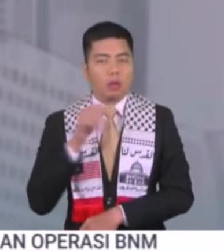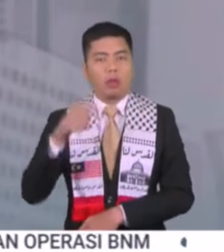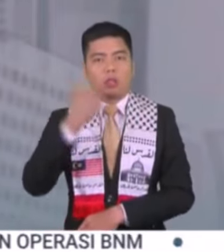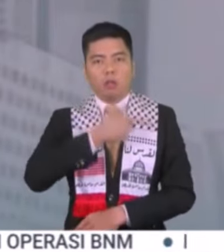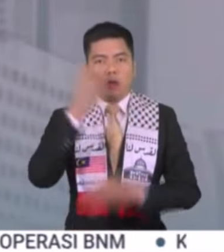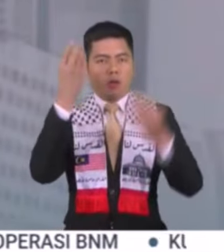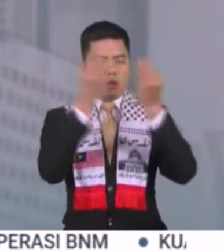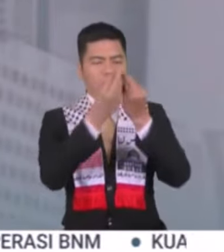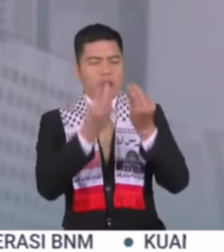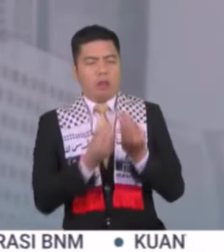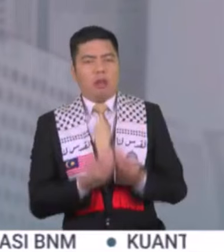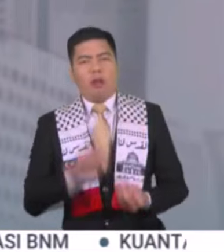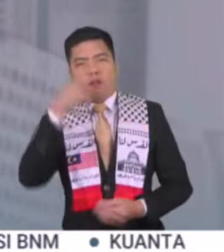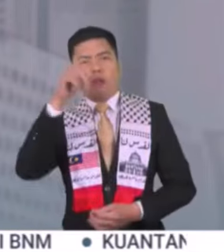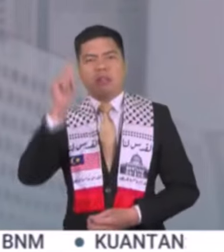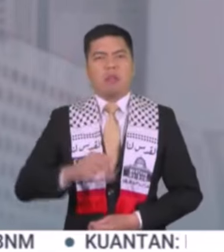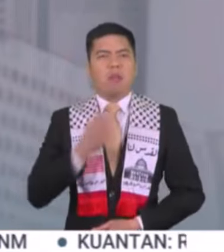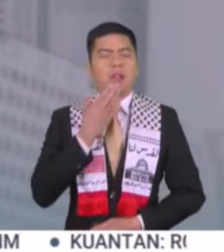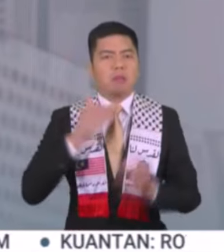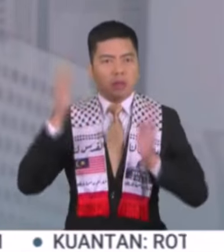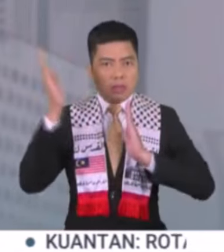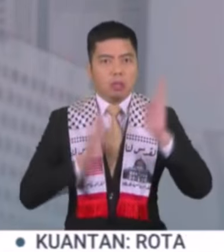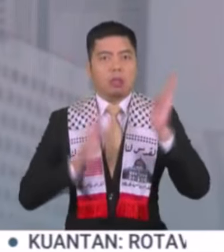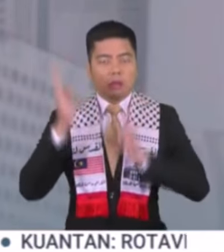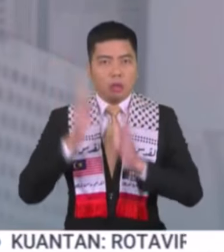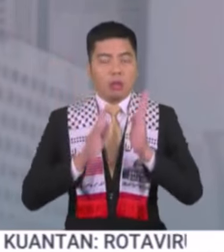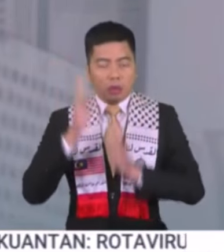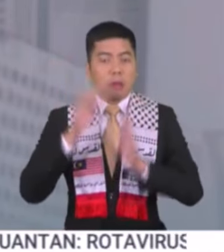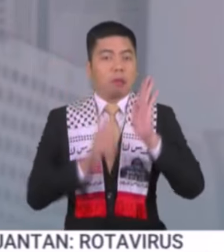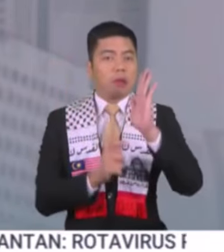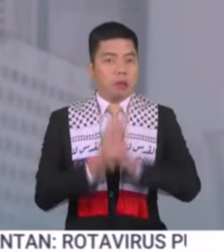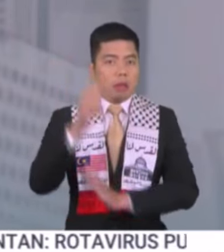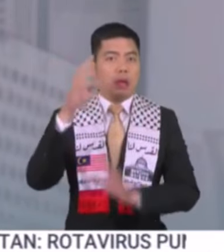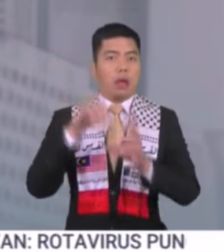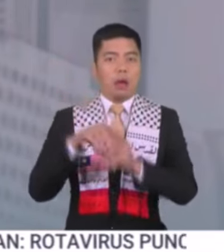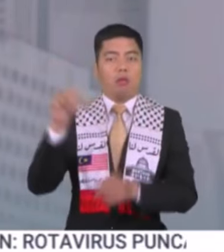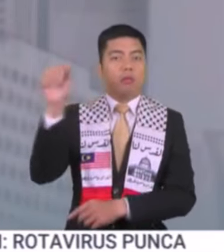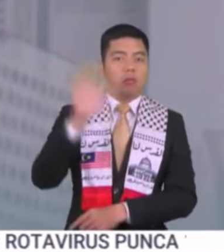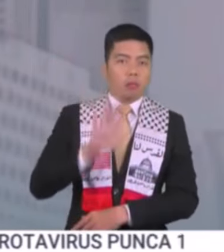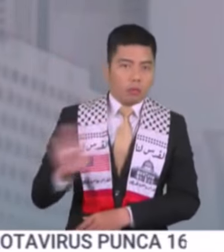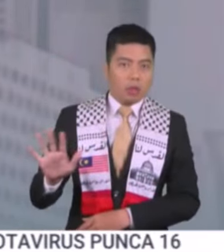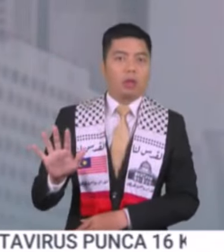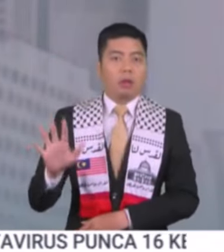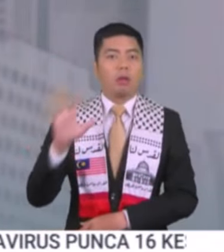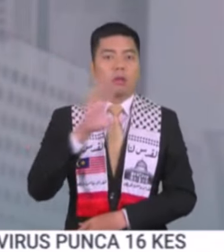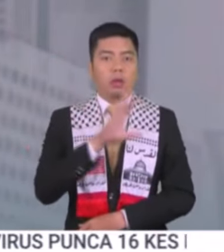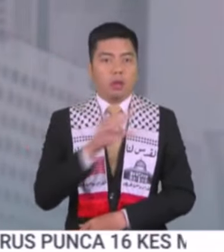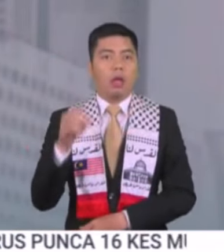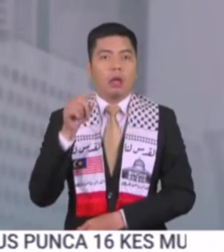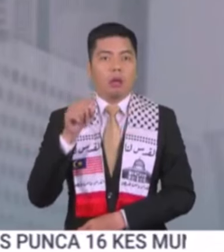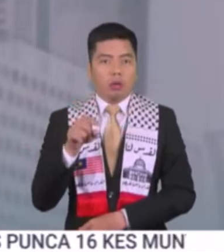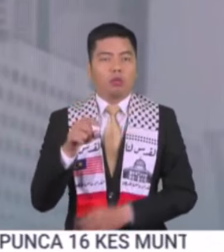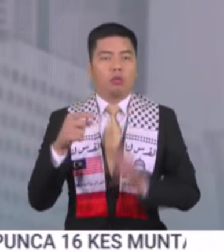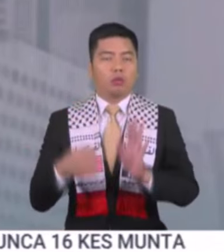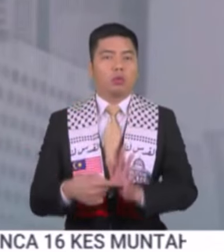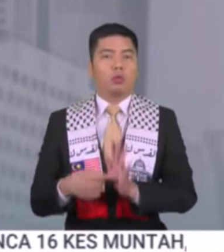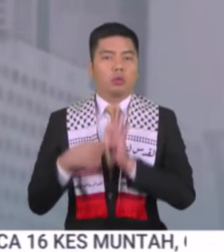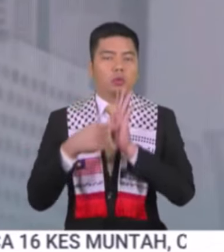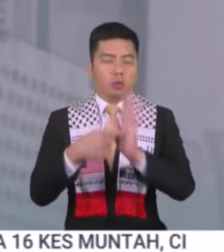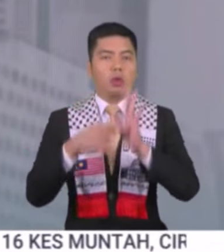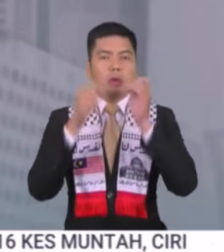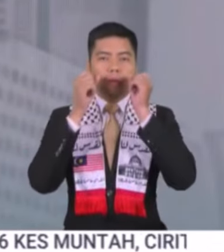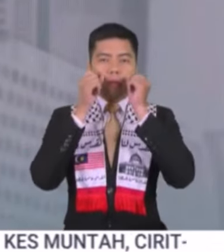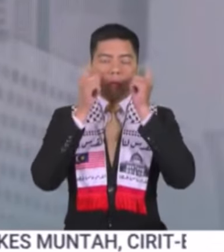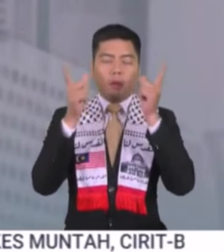Ini kerana bilangan pengidap diabetes di Malaysia adalah yang tertinggi di Asia Tenggara sekaligus menggambarkan